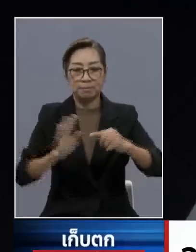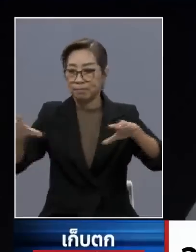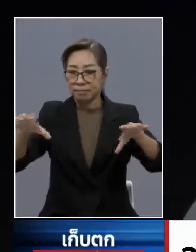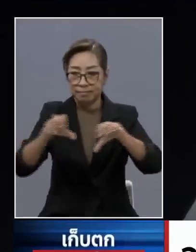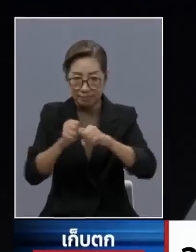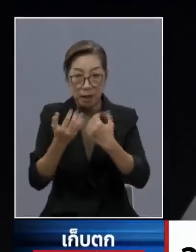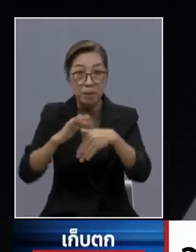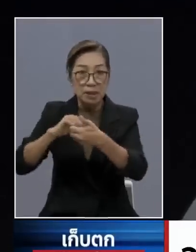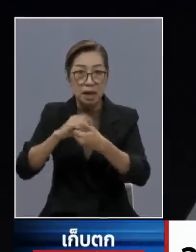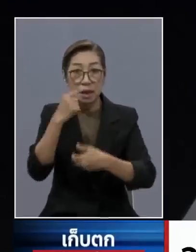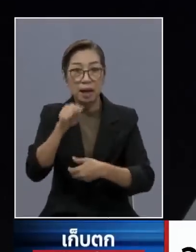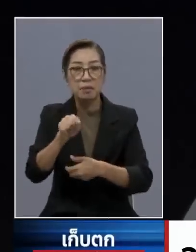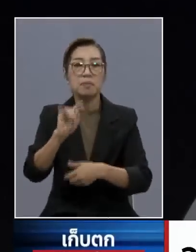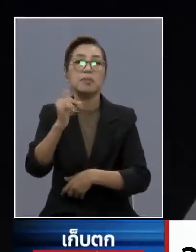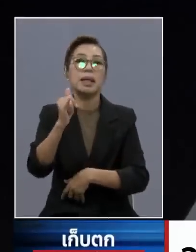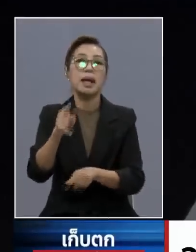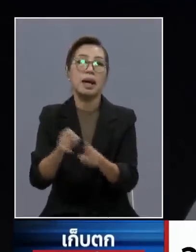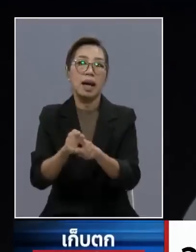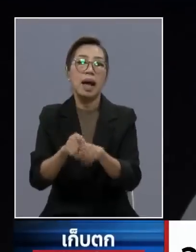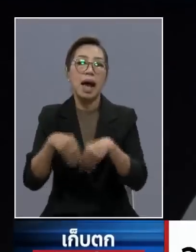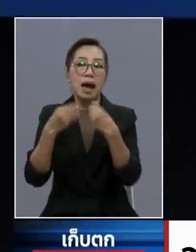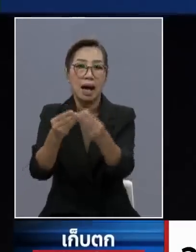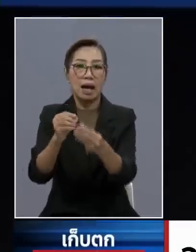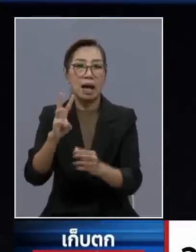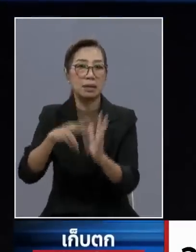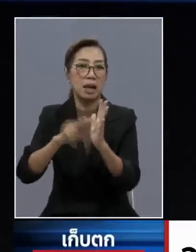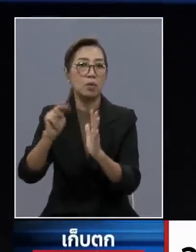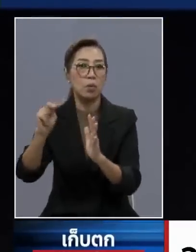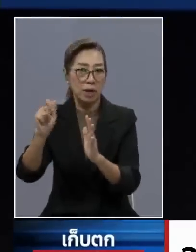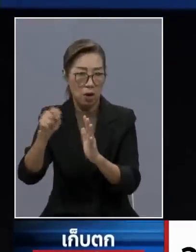น์ให้กับทั้ง2ฝ่ายได้อาจจะวนกลับมาที่ชื่อวันนออีกก็เป็นได้นะครับ